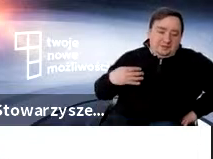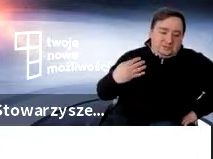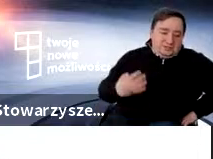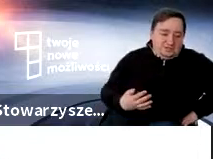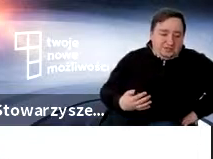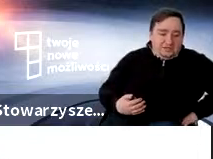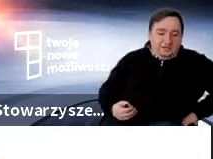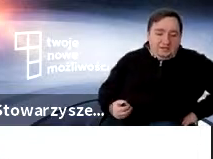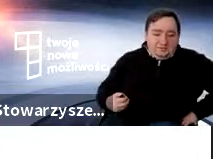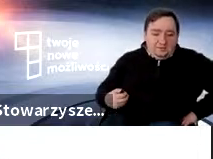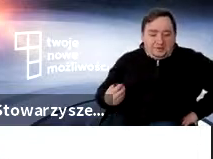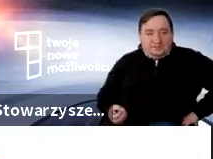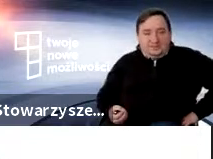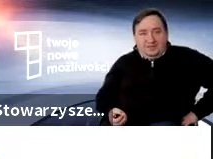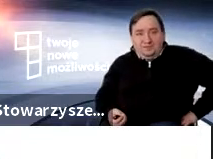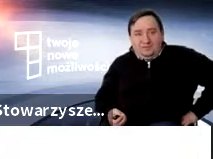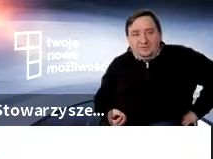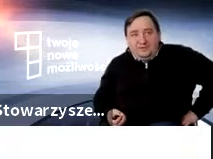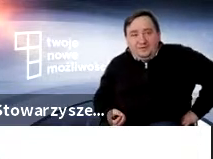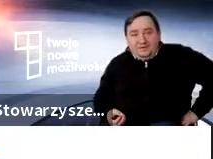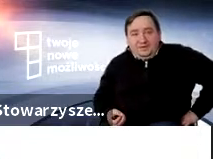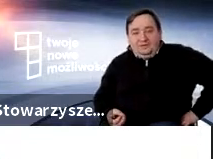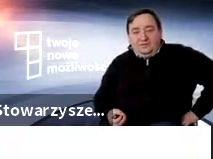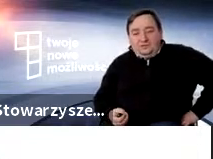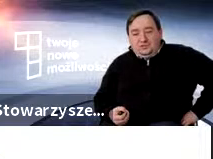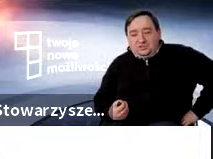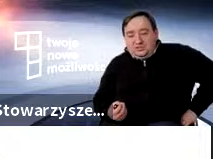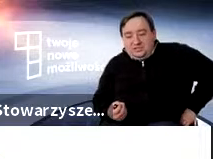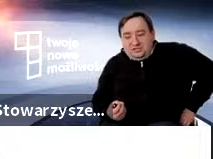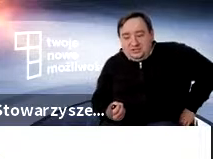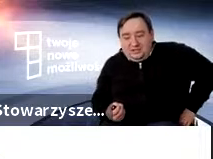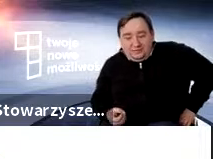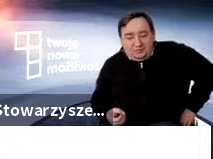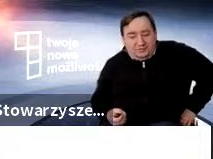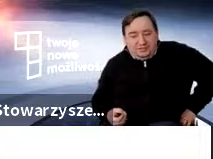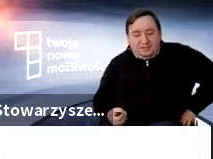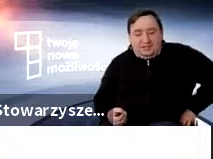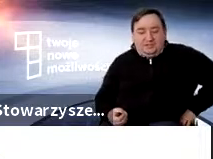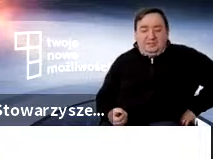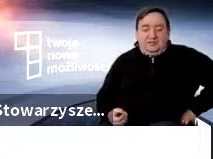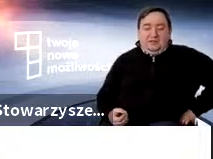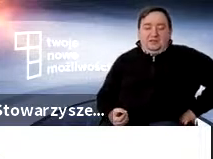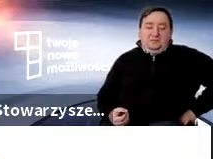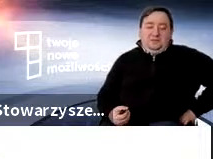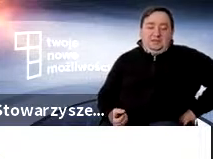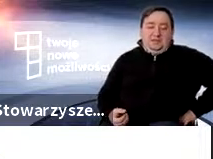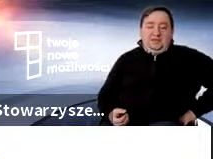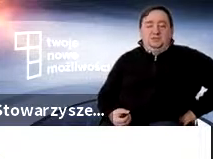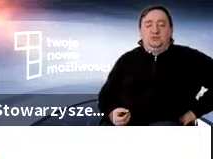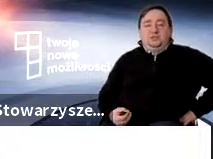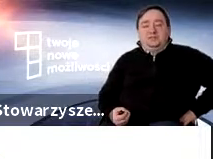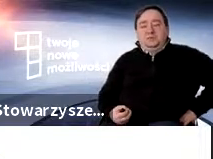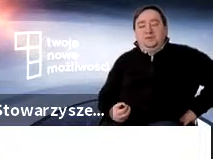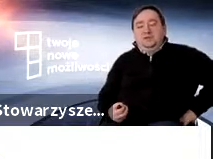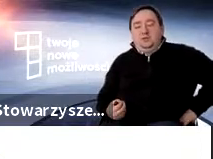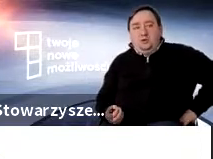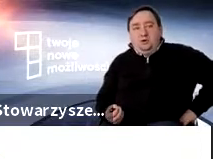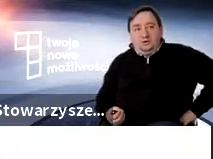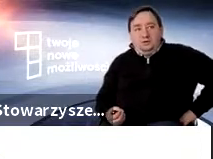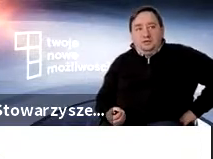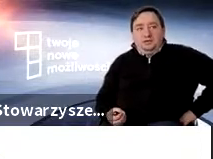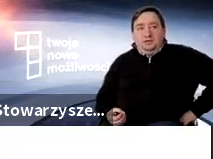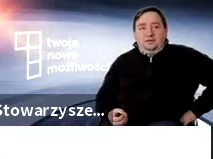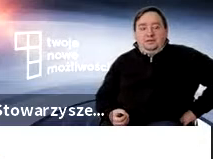patrząc, mamy narzędzia, mamy asystentów i w gruncie rzeczy, jakbyśmy mieli sobie zadać pytanie, co się